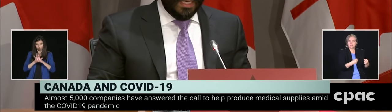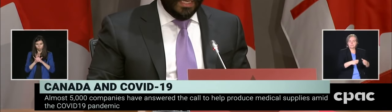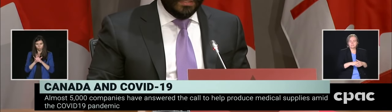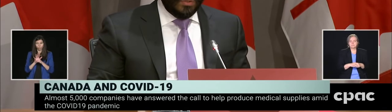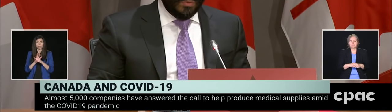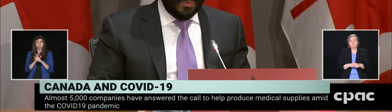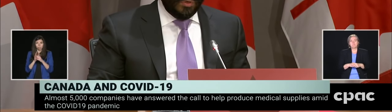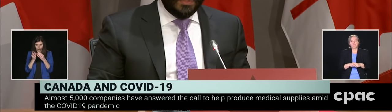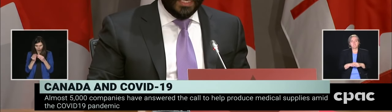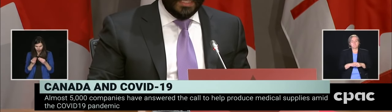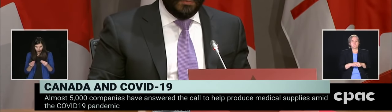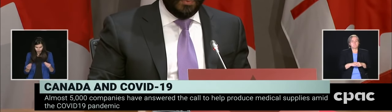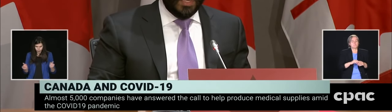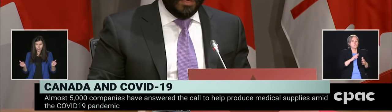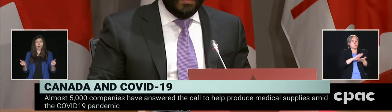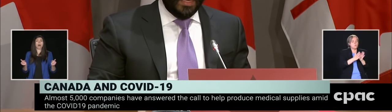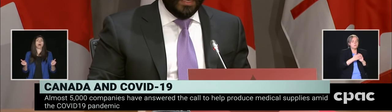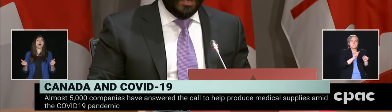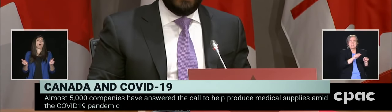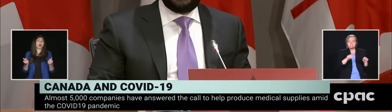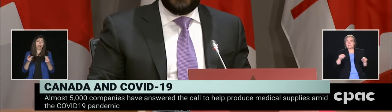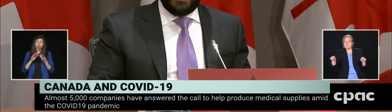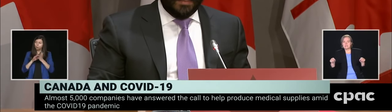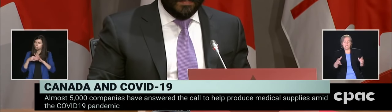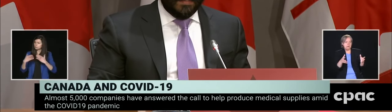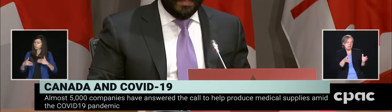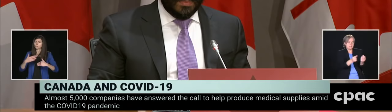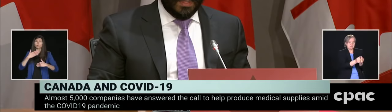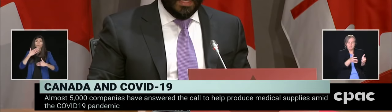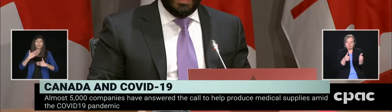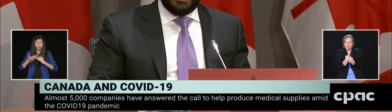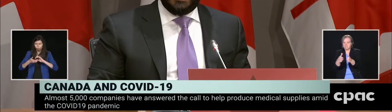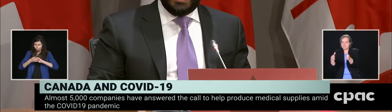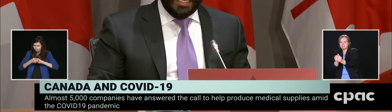outils et de nouveaux objectifs pour innover comme jamais.